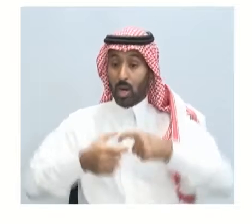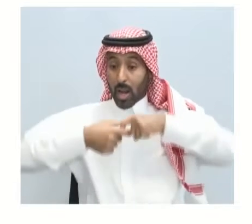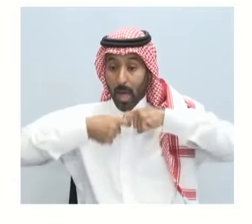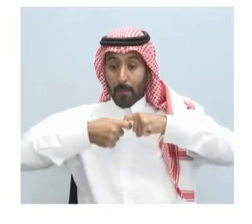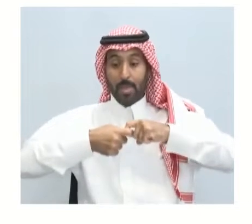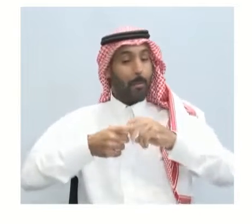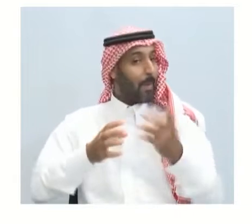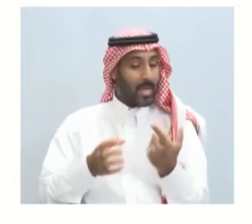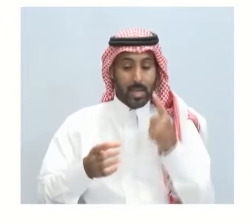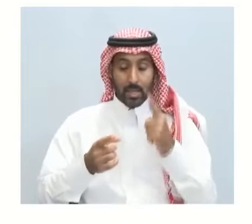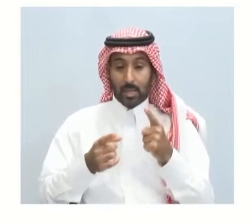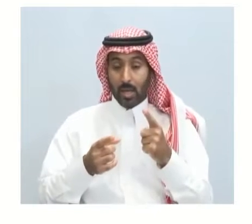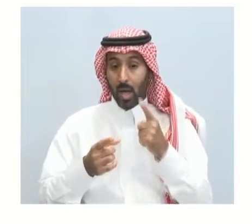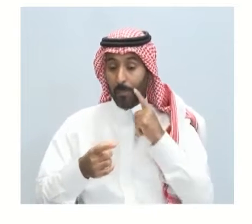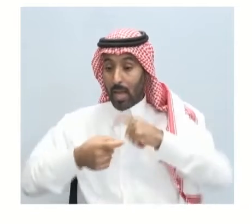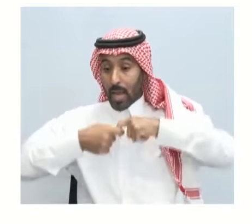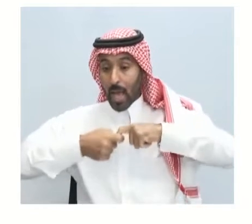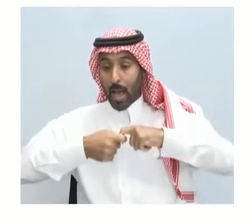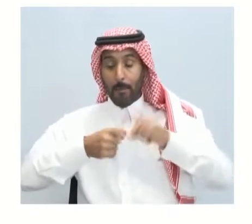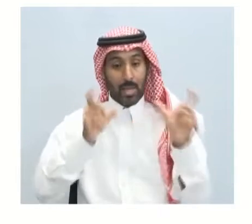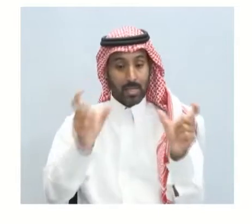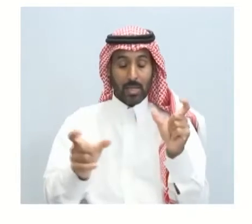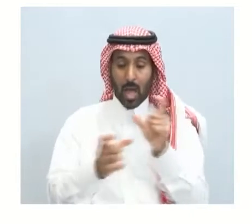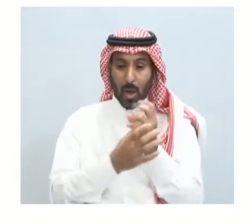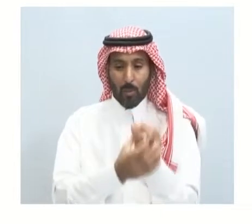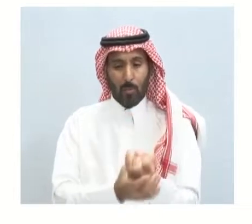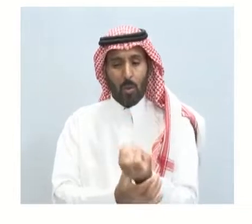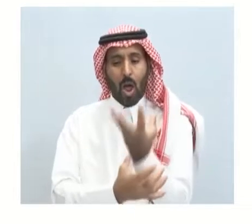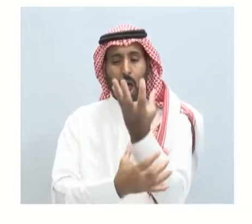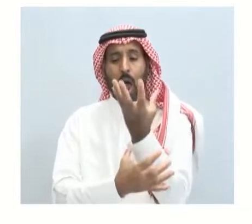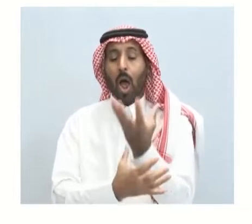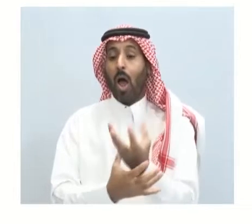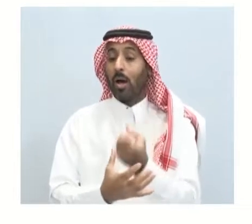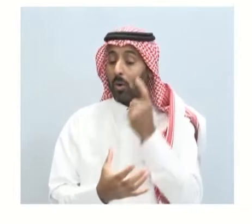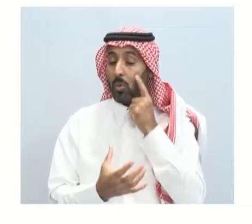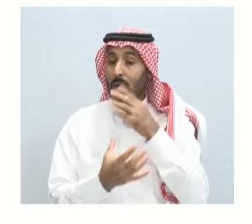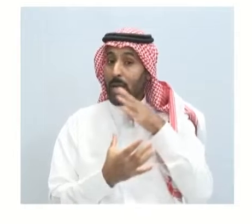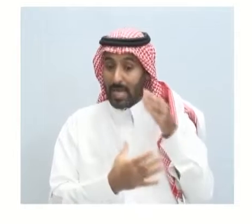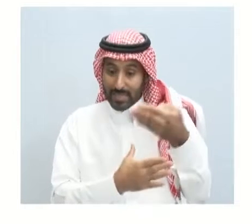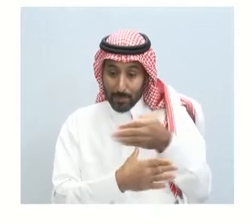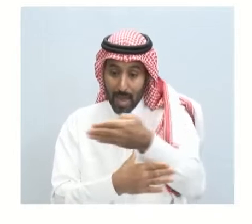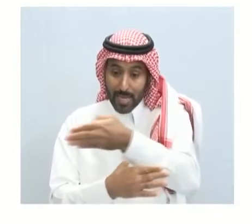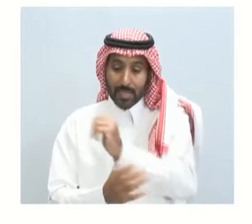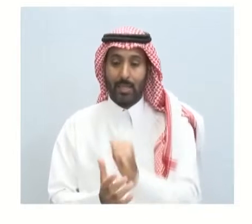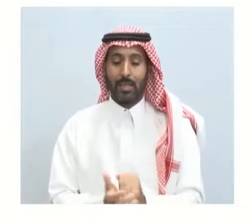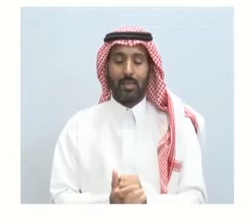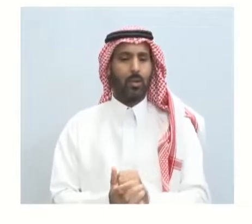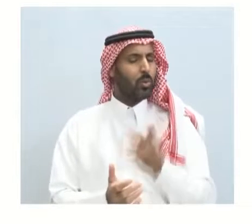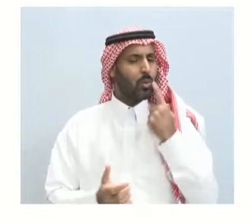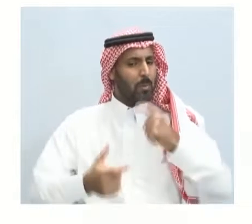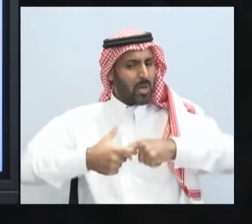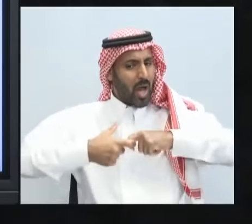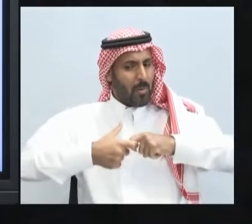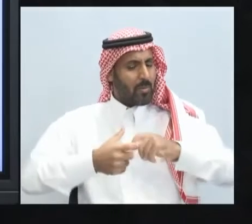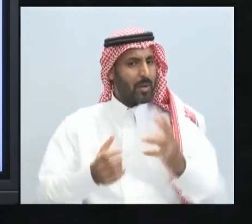بين او ما العلاقه بين البراكين والاسماك ما الرابط